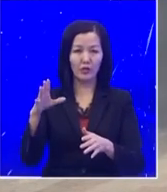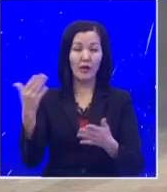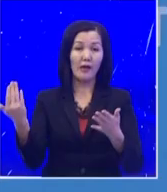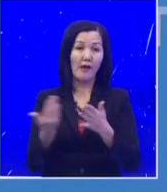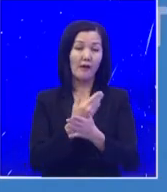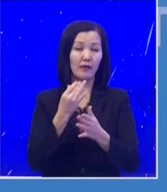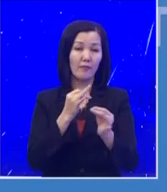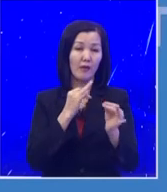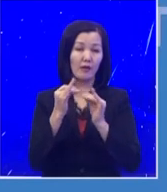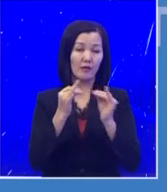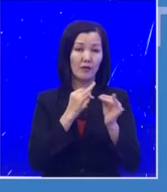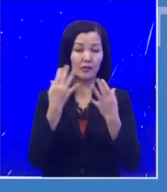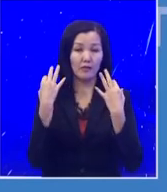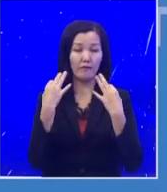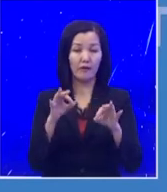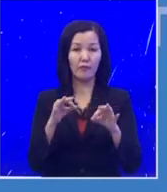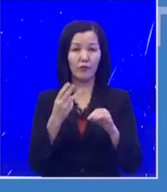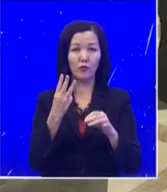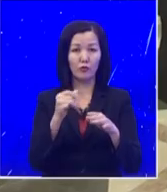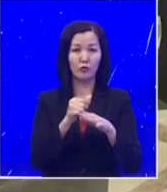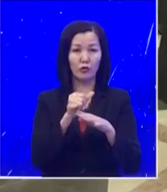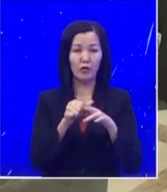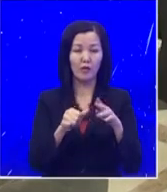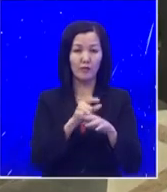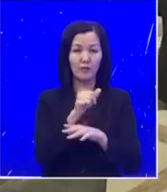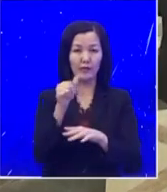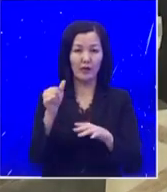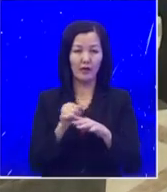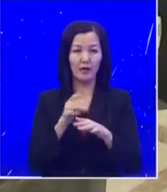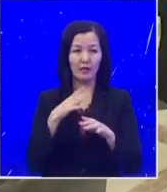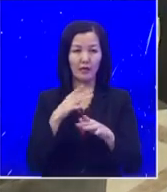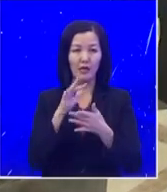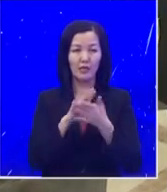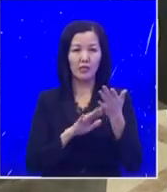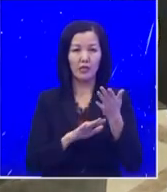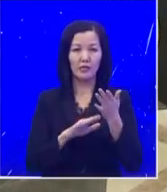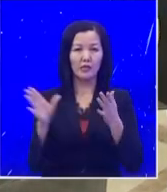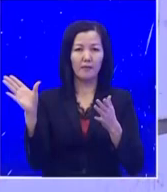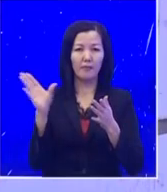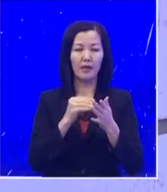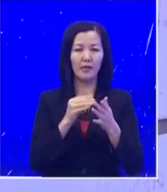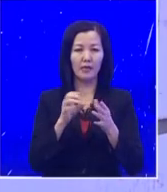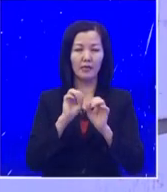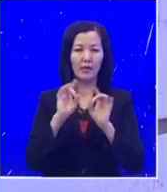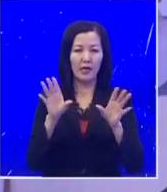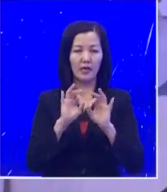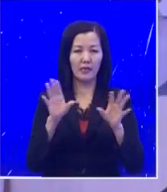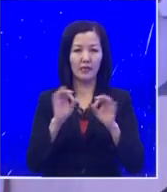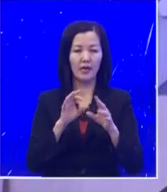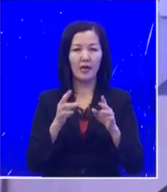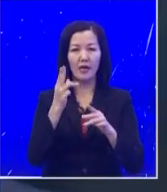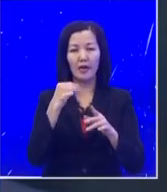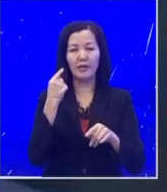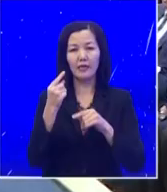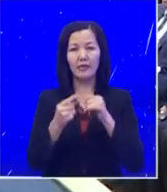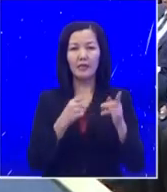Әкім есебі кеңінен өтті. 3,5 сағат. Қанағаттандырды көпті. Айтылмаған мәселе қалмады. Ақпары да ерек. Әдеттегідей